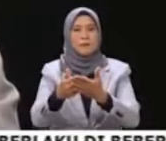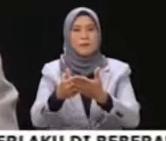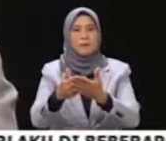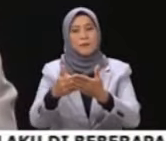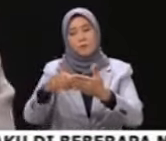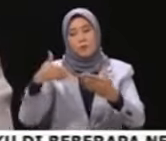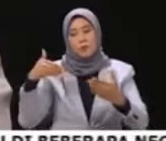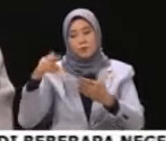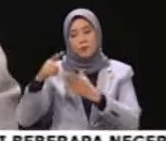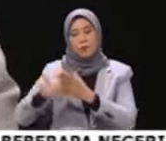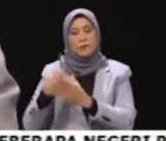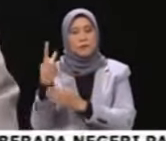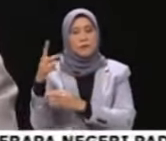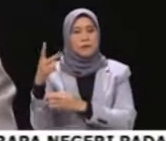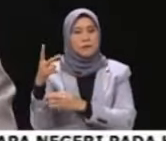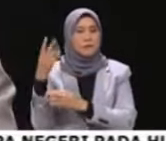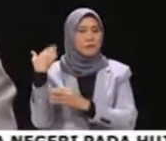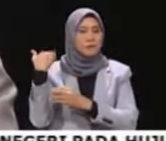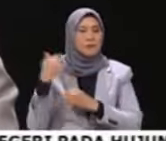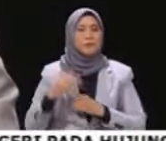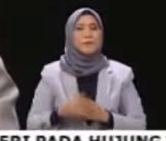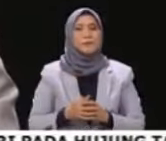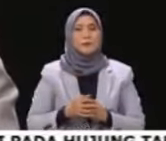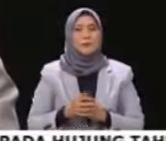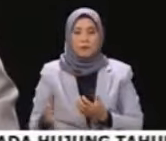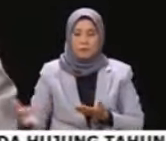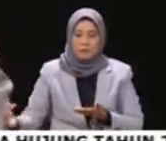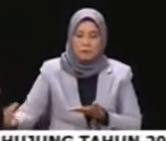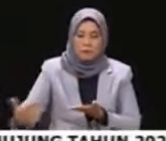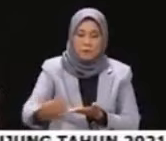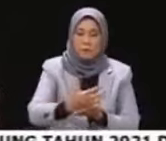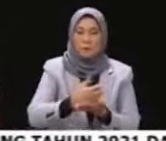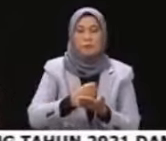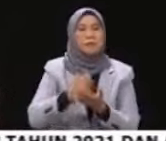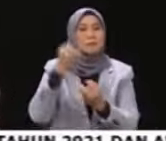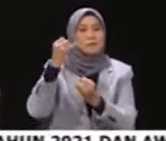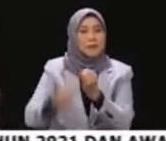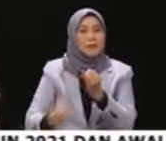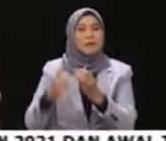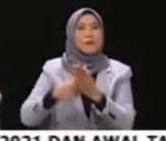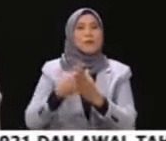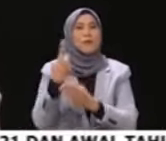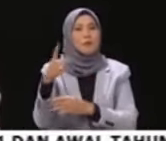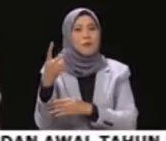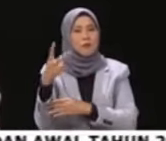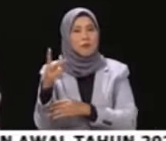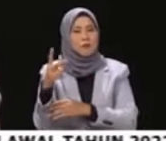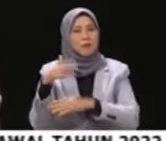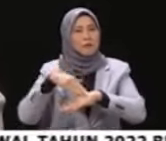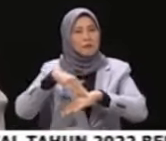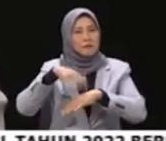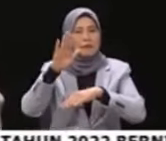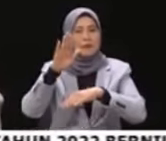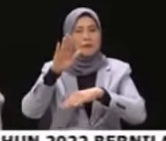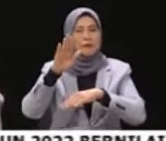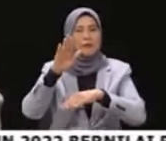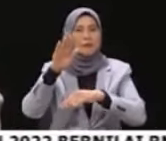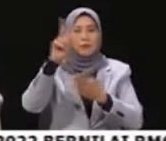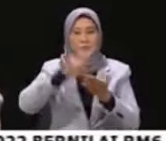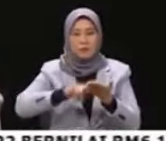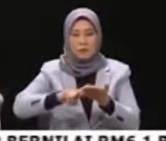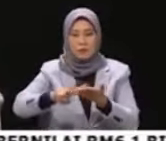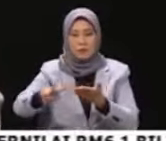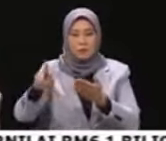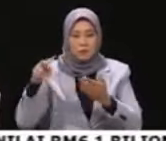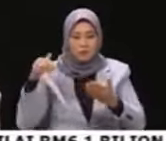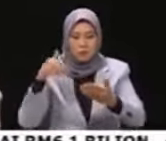sebelum Disember lah. Kerana dia pungutan yang dahsyat sikit bulan 12. Bulan 12 tu kadang-kadang mencecah sampai dalam 2 minggu terakhir